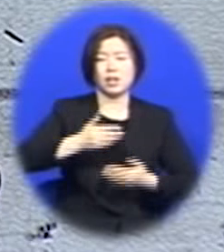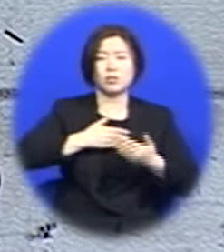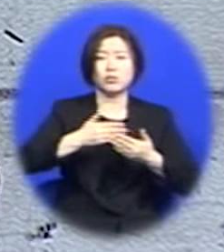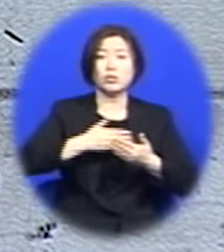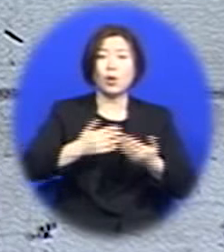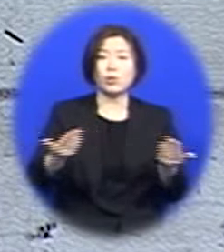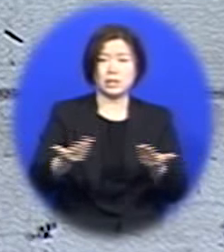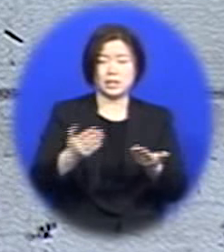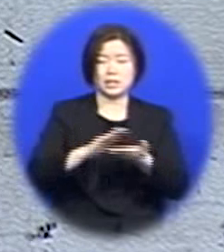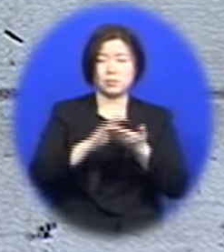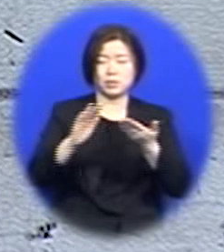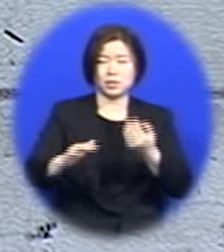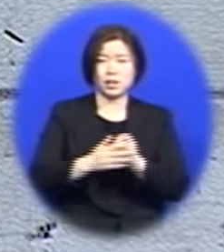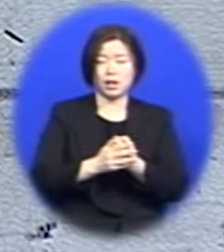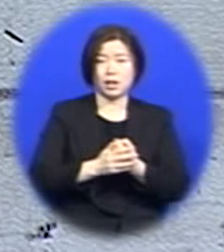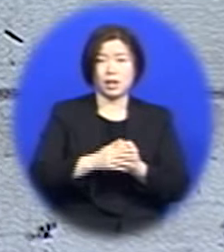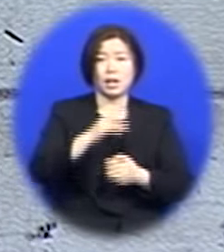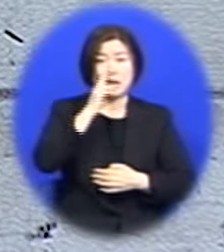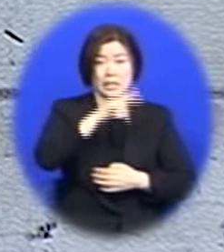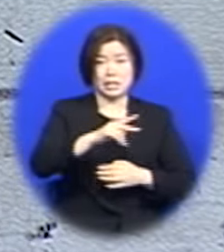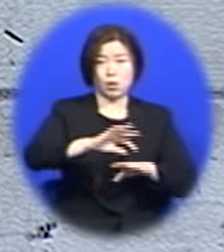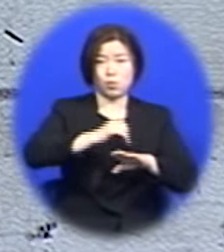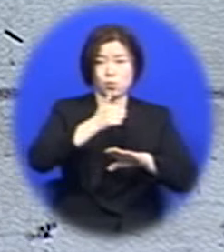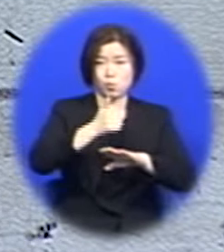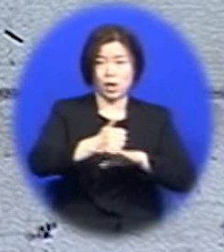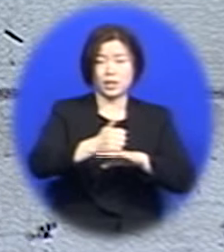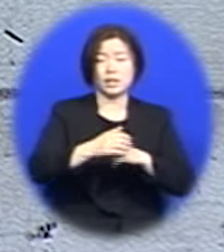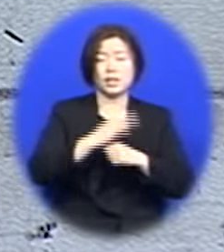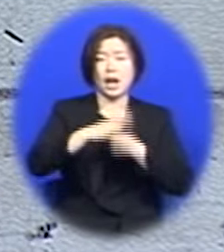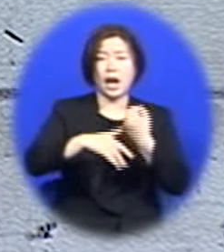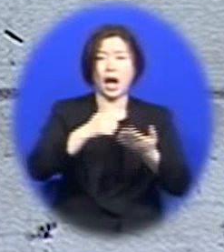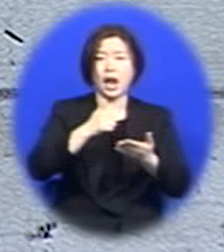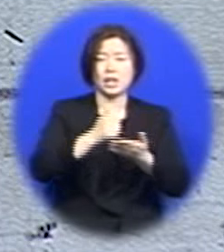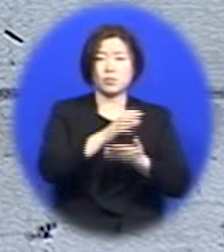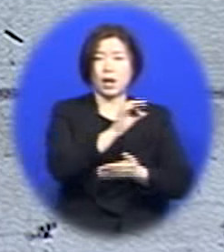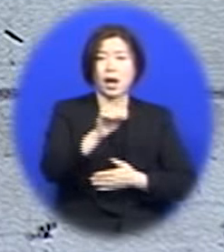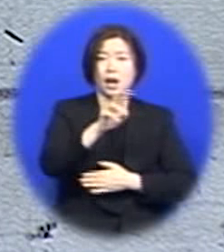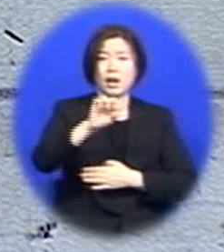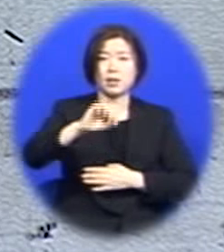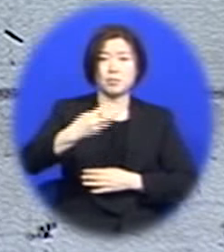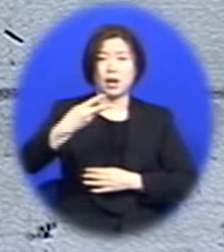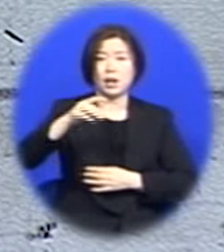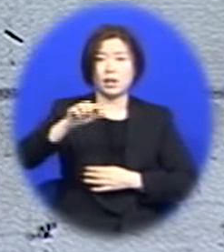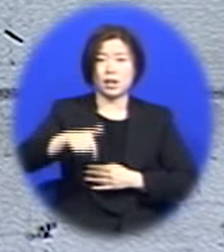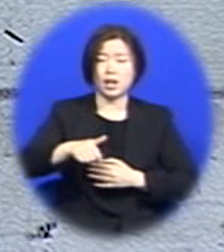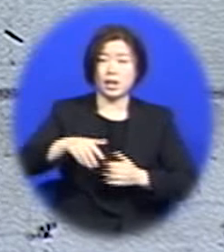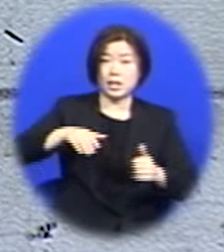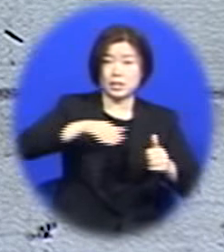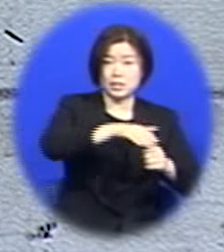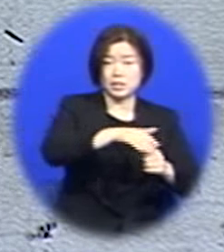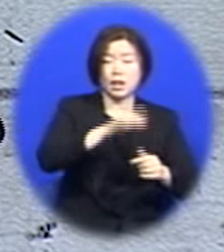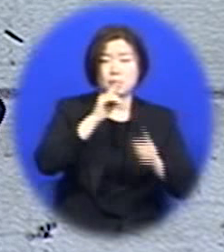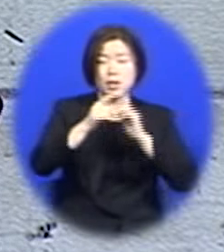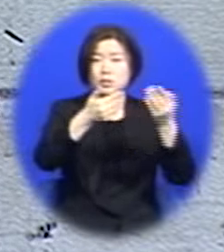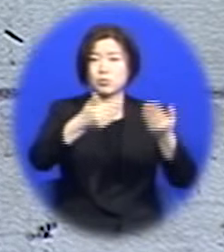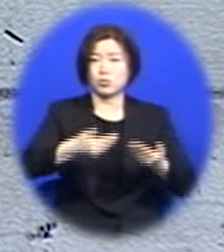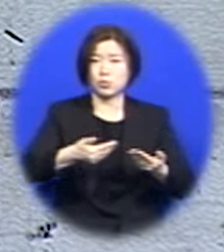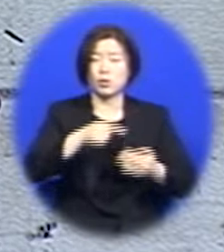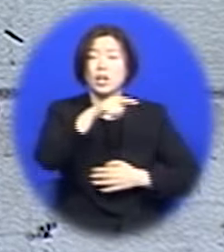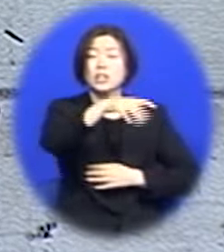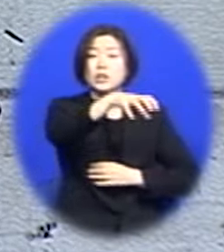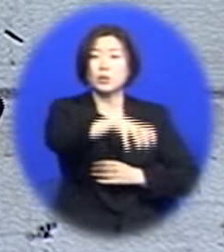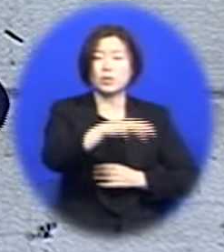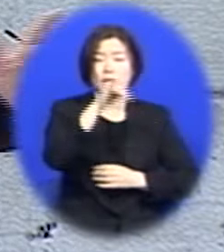일입니다. 사울 왕이 하나님께서 아말렉을 치라고 말씀하시면서 아말렉에 있는